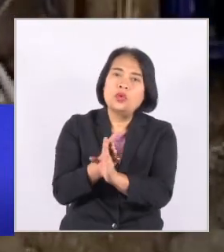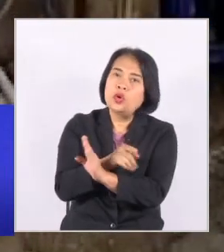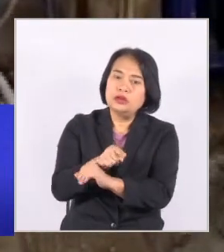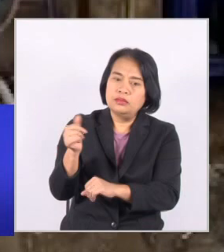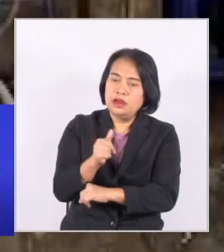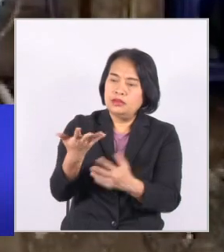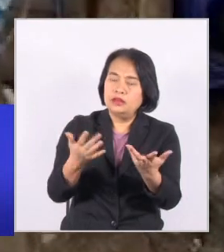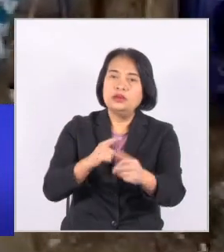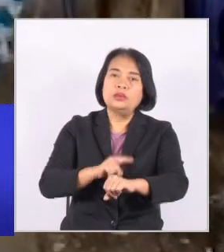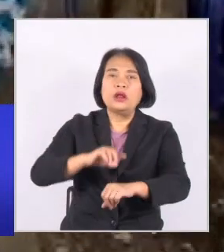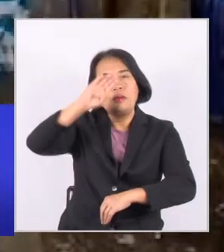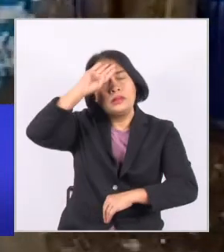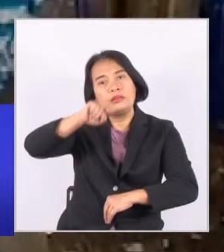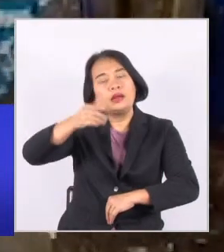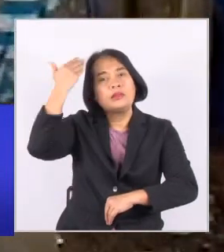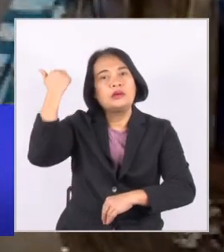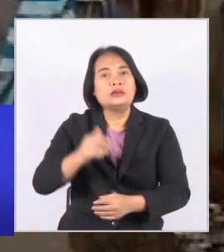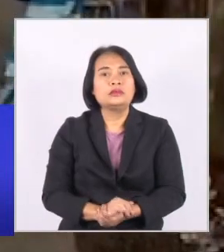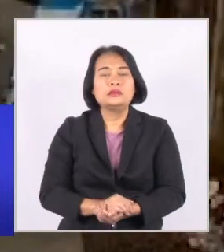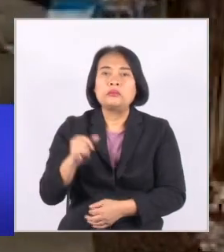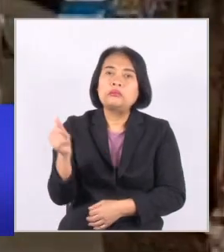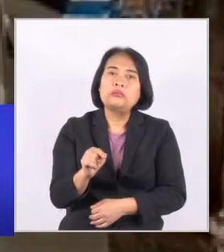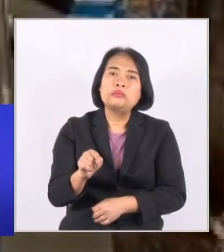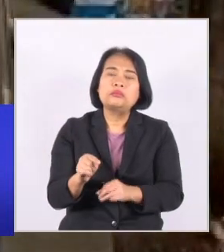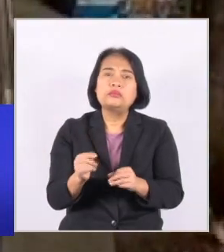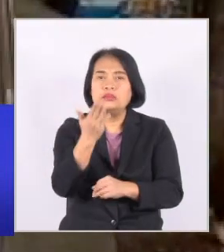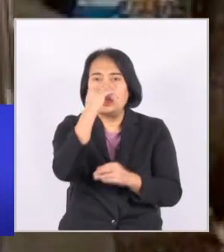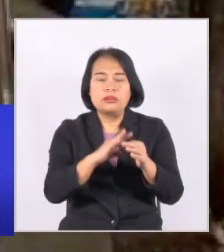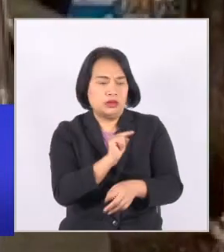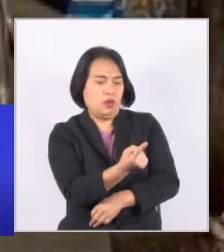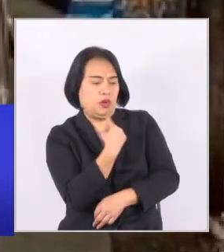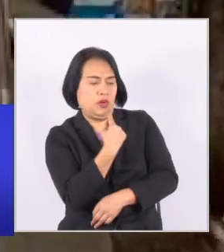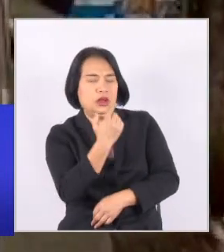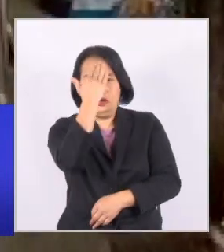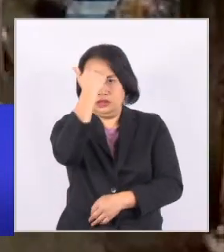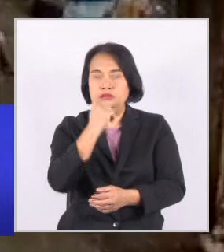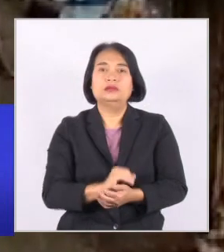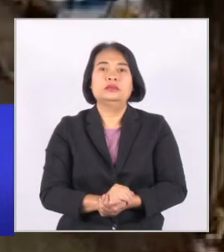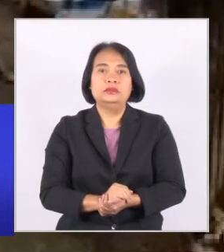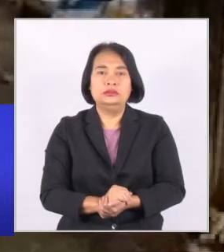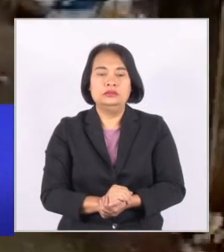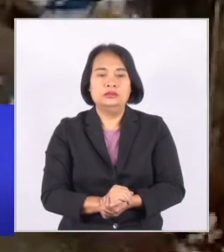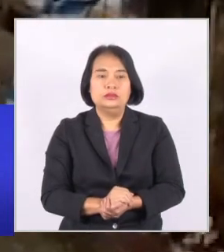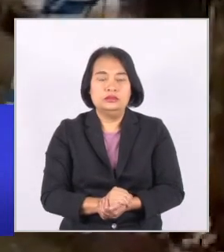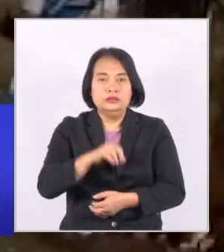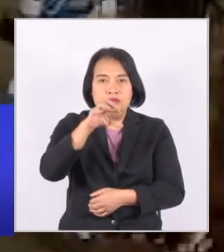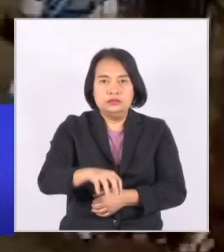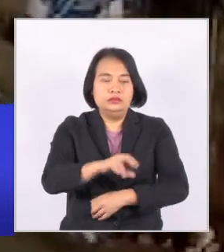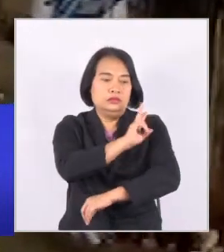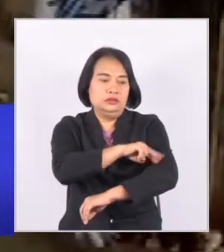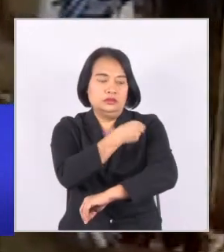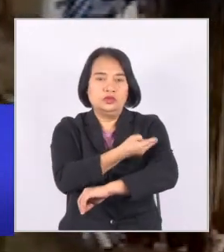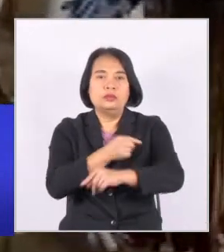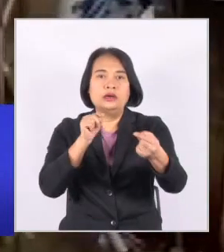าด้วยพอกลับมายืนที่เดิมที่ที่เคยคุ้นตาแต่ทำไมถูกพระอีกรูปมาด่าล่ะจุดนี้คือหน้าโรงพยาบาลตรังอำเภอเมืองต